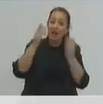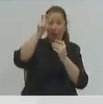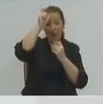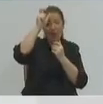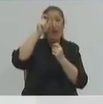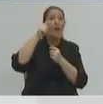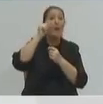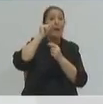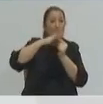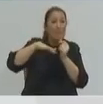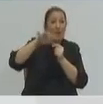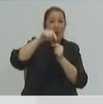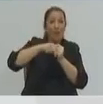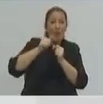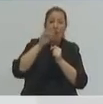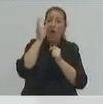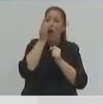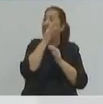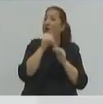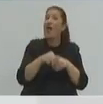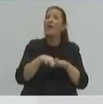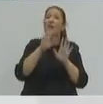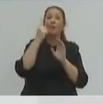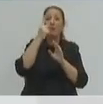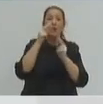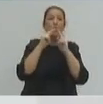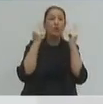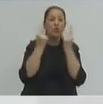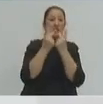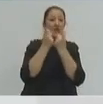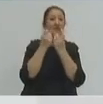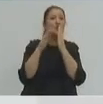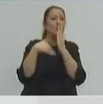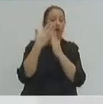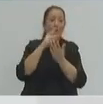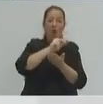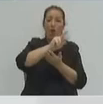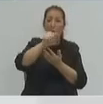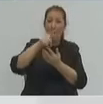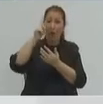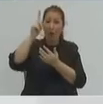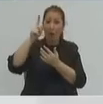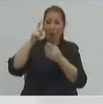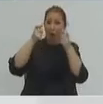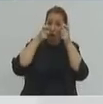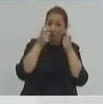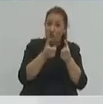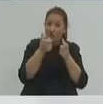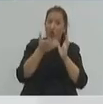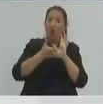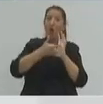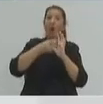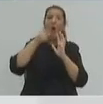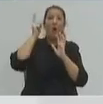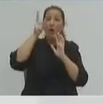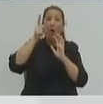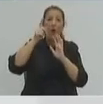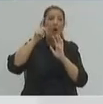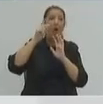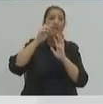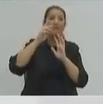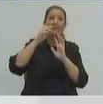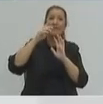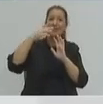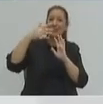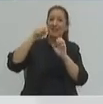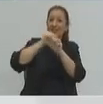kolay kolay gelmemiştir. Birinci Dünya Savaşı sonrasında topraklarımıza göz diken, ve fiilen işgal eden düşmanlara karşı